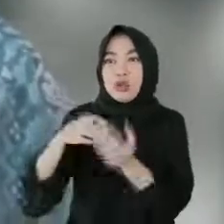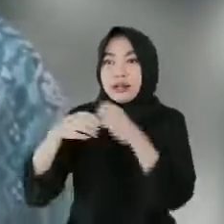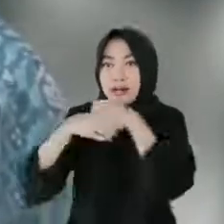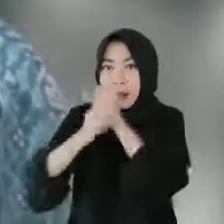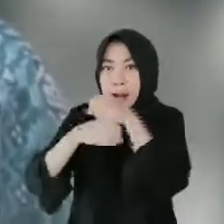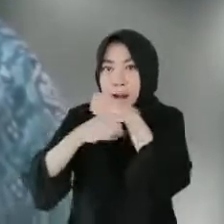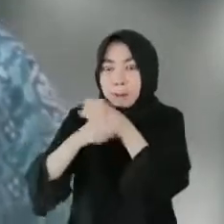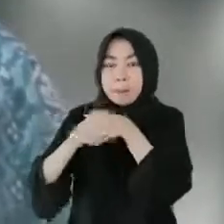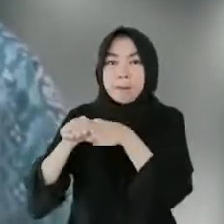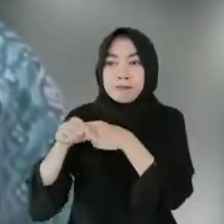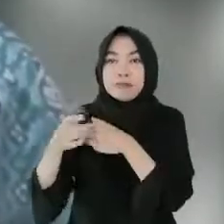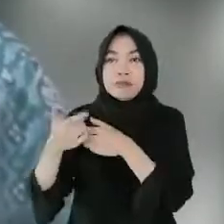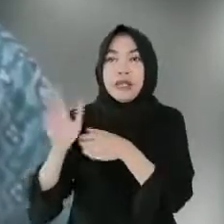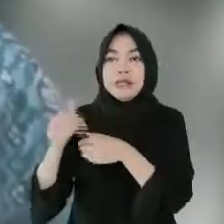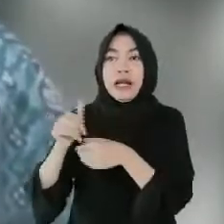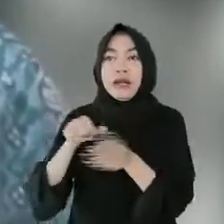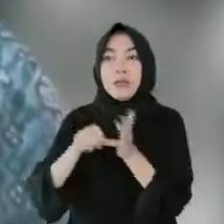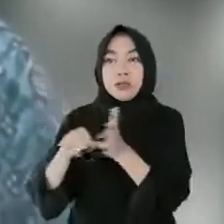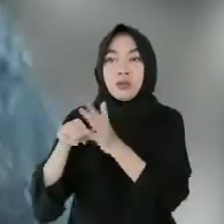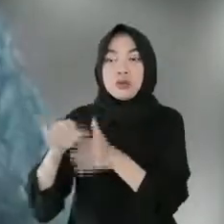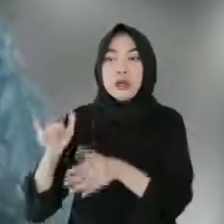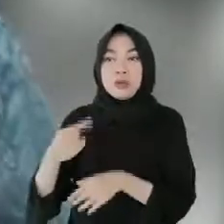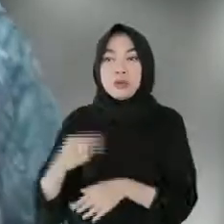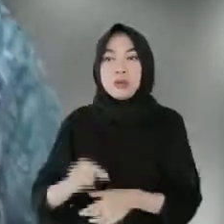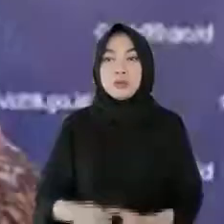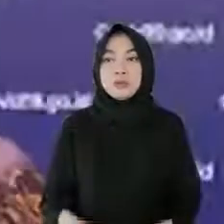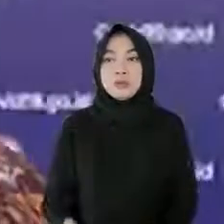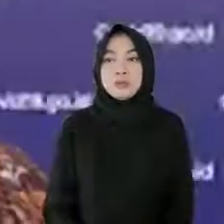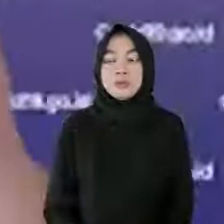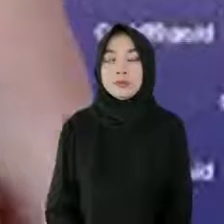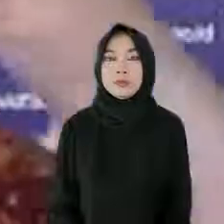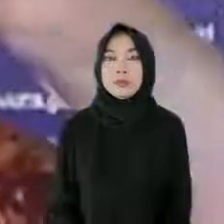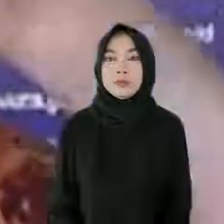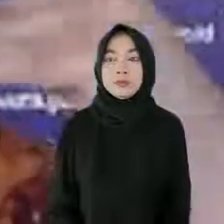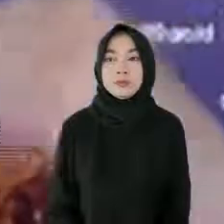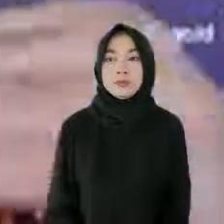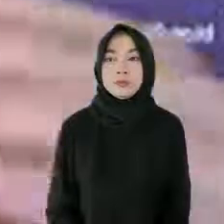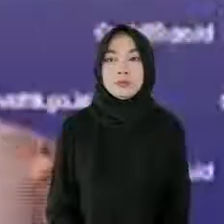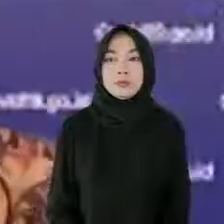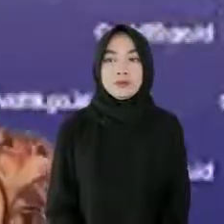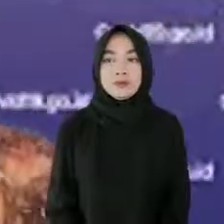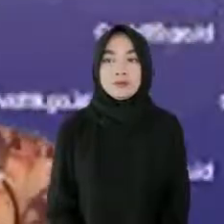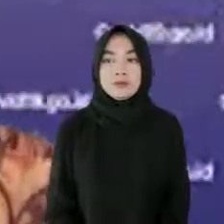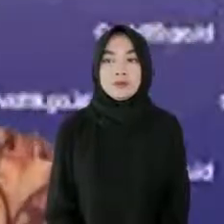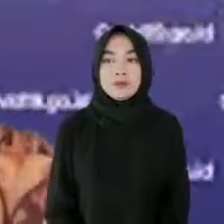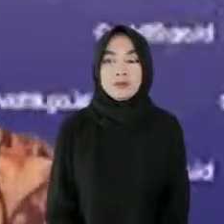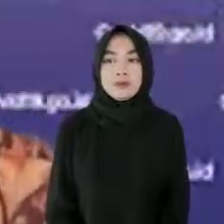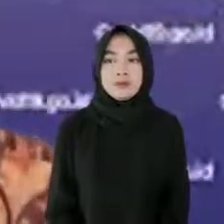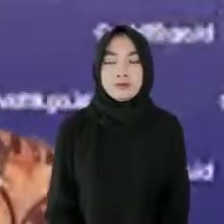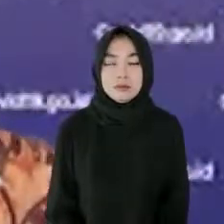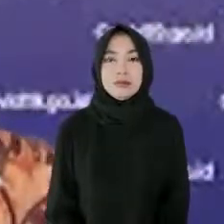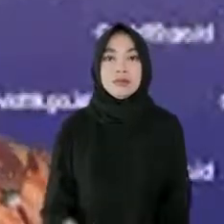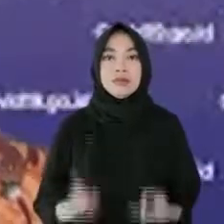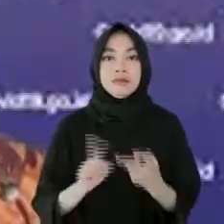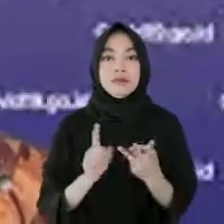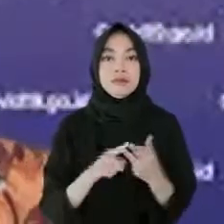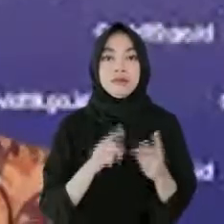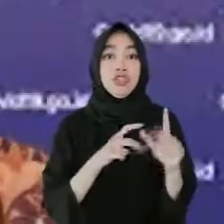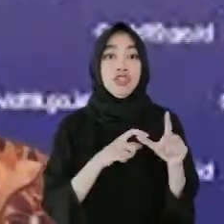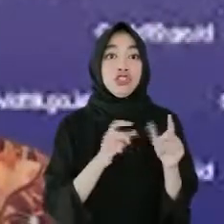Sibolga Ya baik begitu Iya Pak Soni dalam ini kan harus disosialisasikan kepada masyarakat